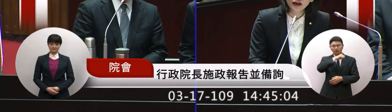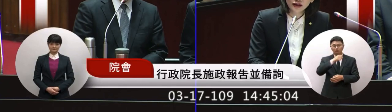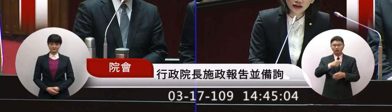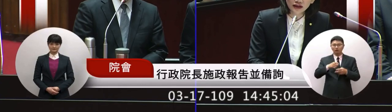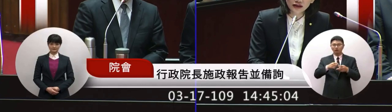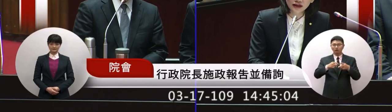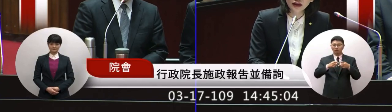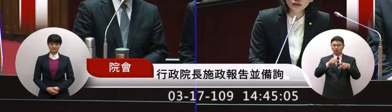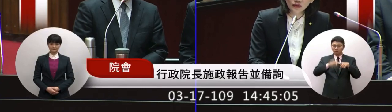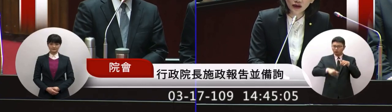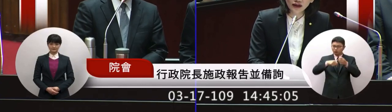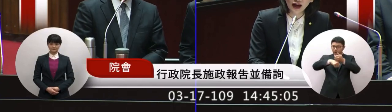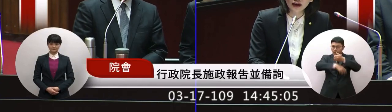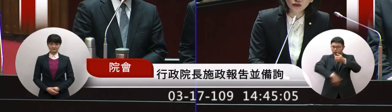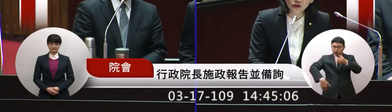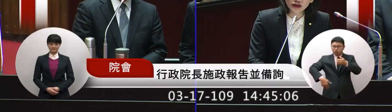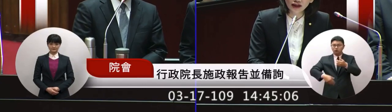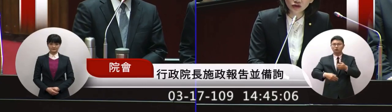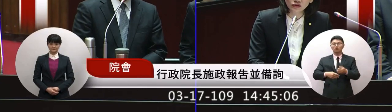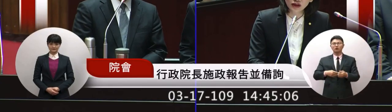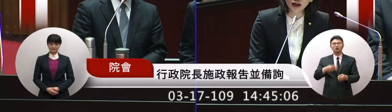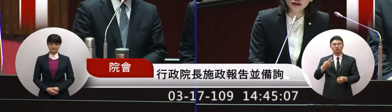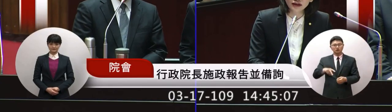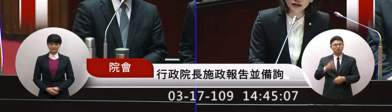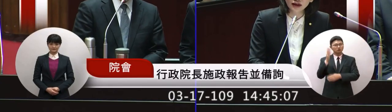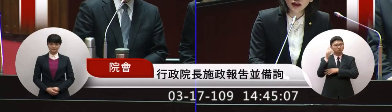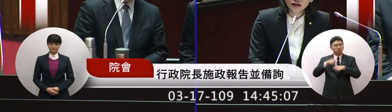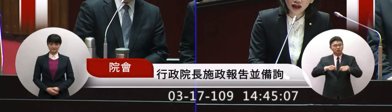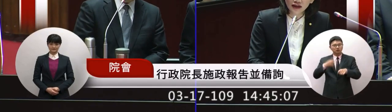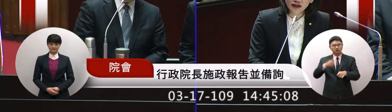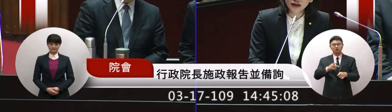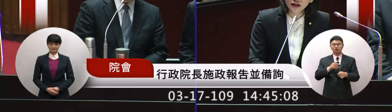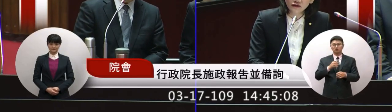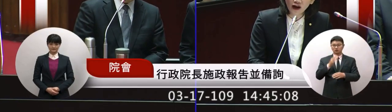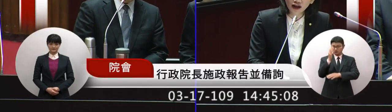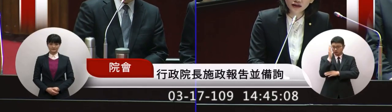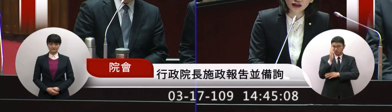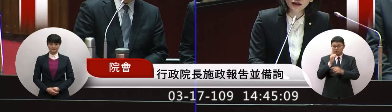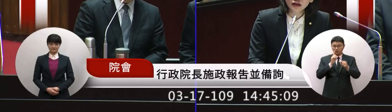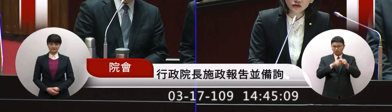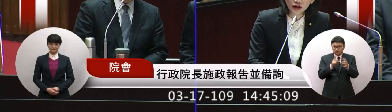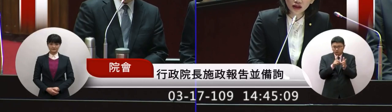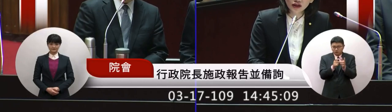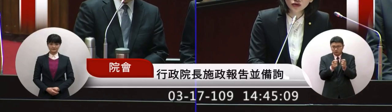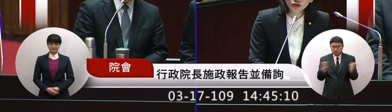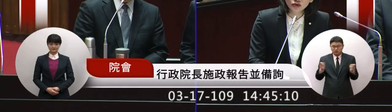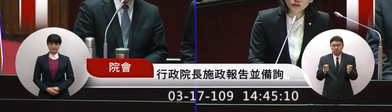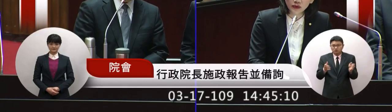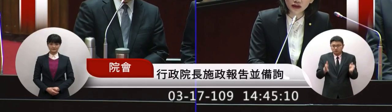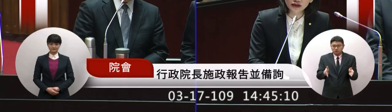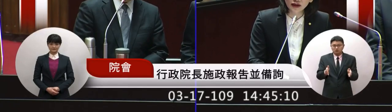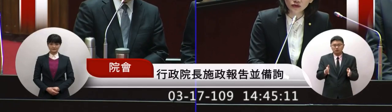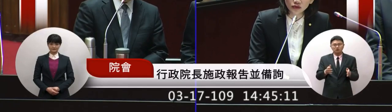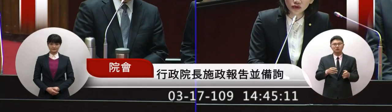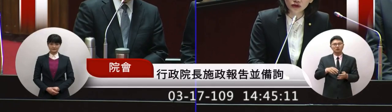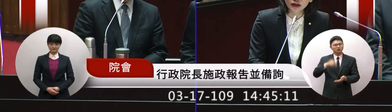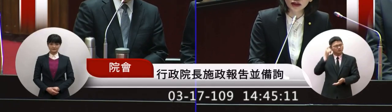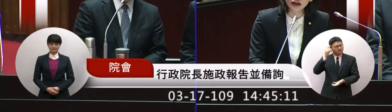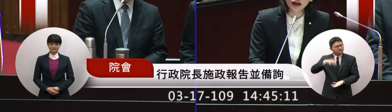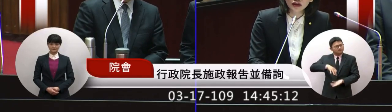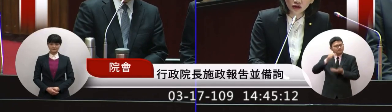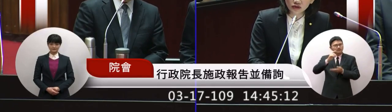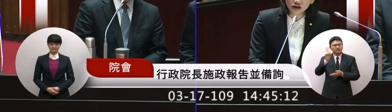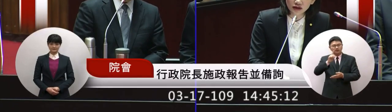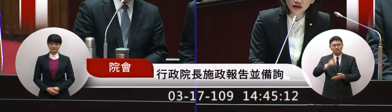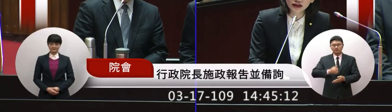略以及未来国家中长期产业的发展有提出比较具